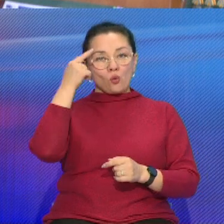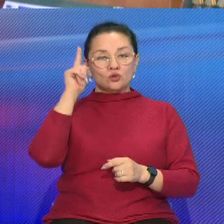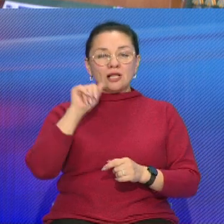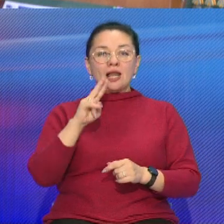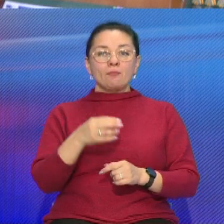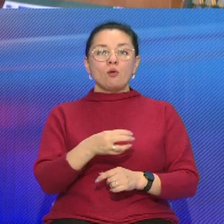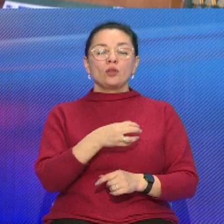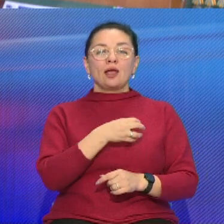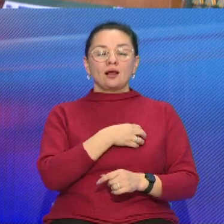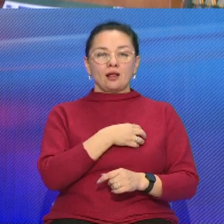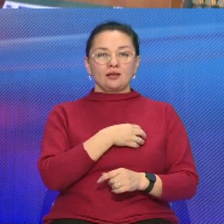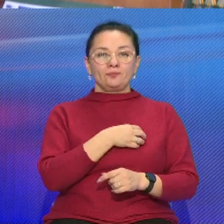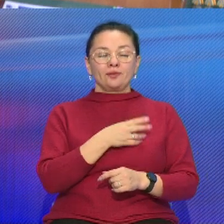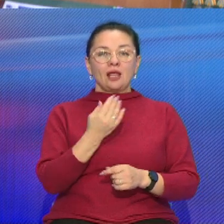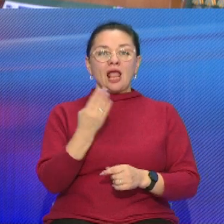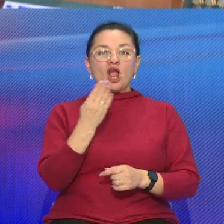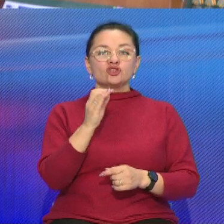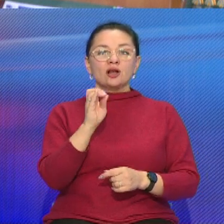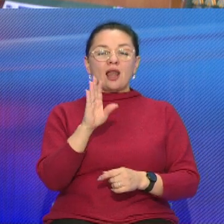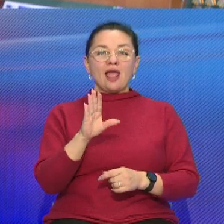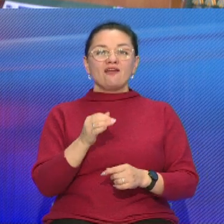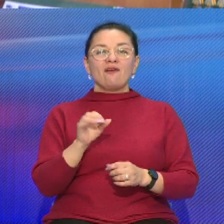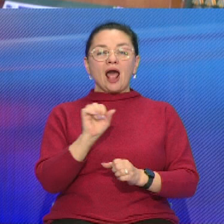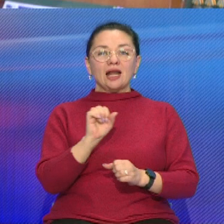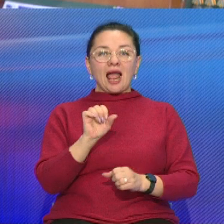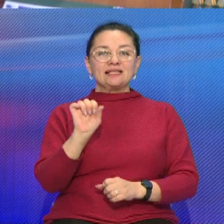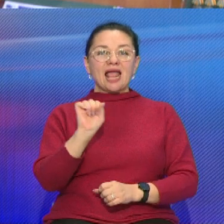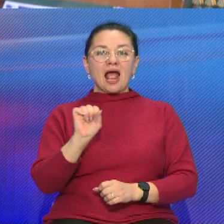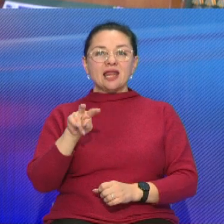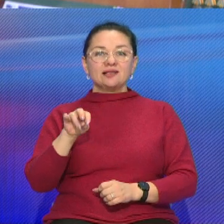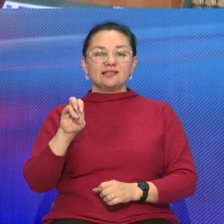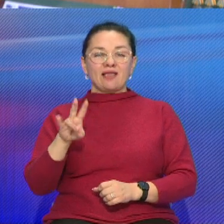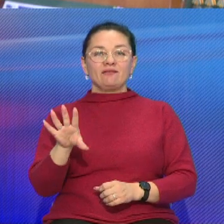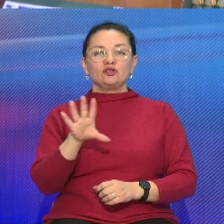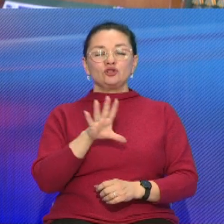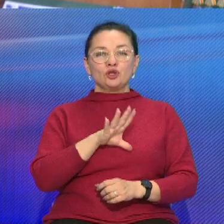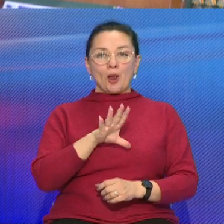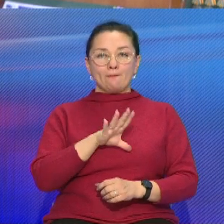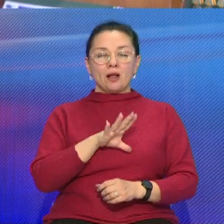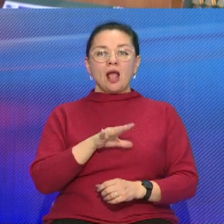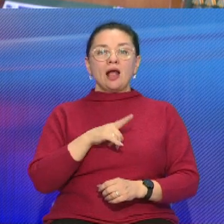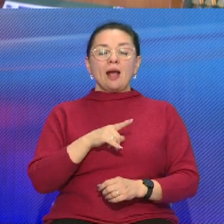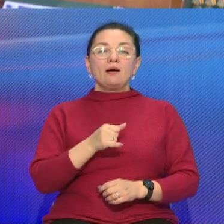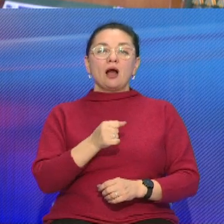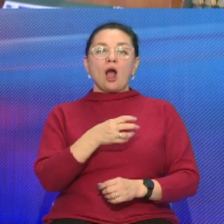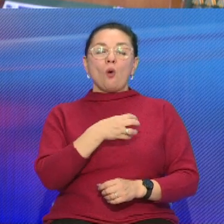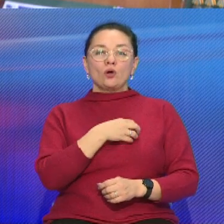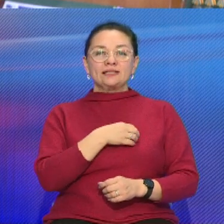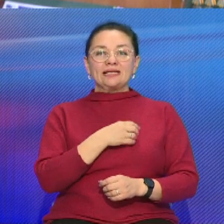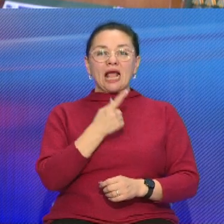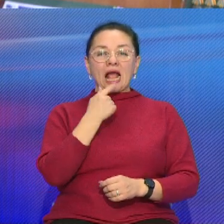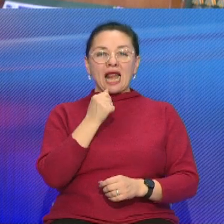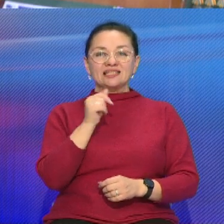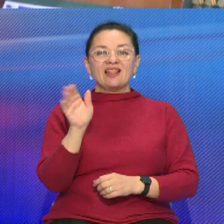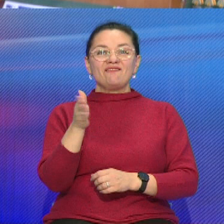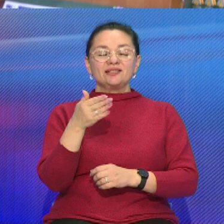наградам. Значит, Шкляев Аркадий Алексеевич был кавалером ордена Боевого Красного Знамени. Этот орден